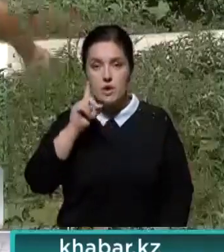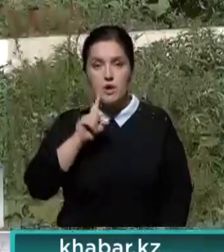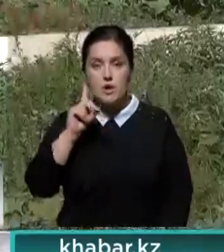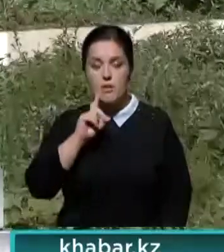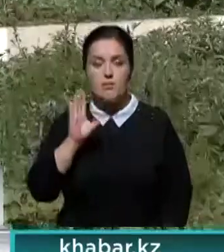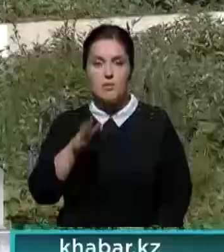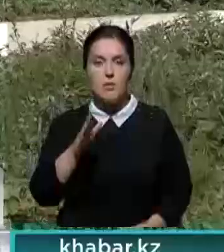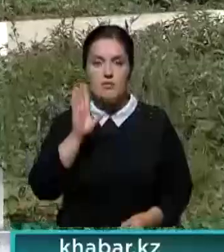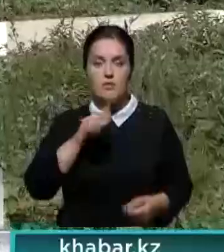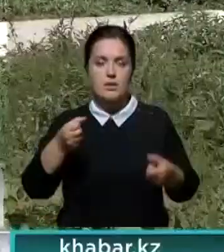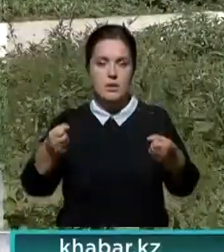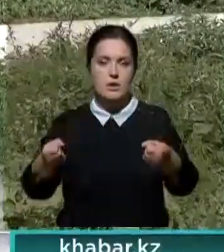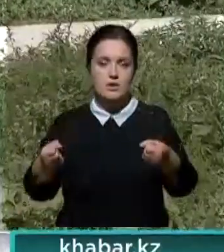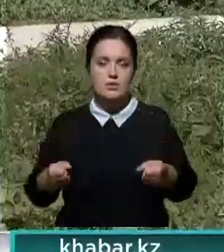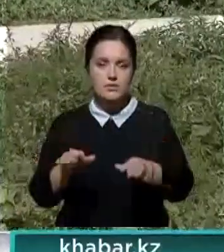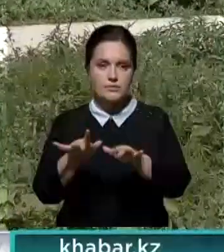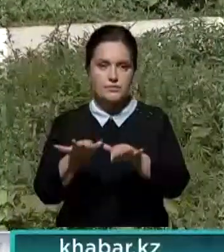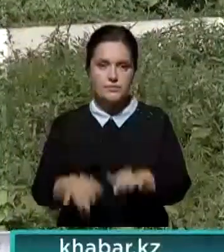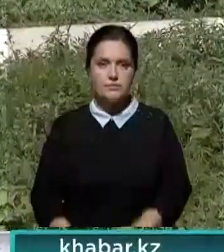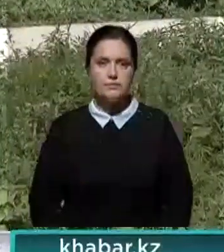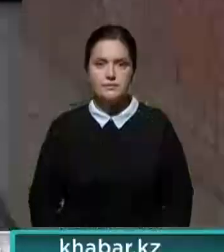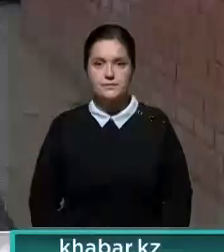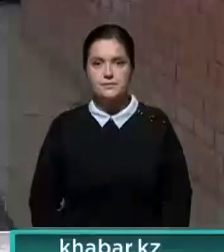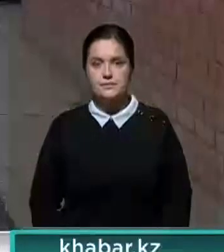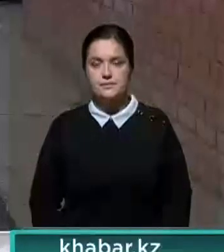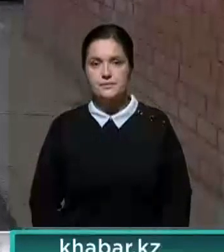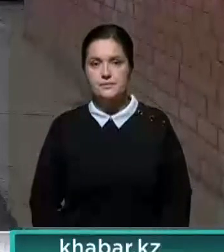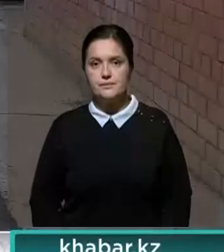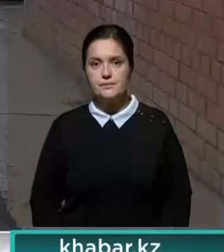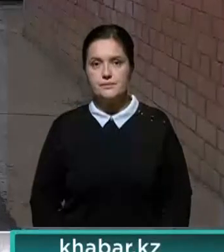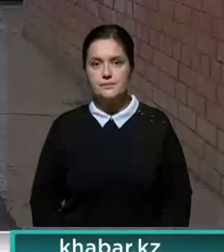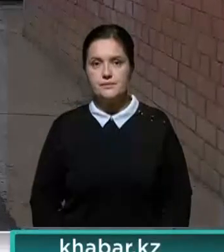придется греть воду в кастрюлях. Альбина Кумаргалиева, Булат Джерлгасов, Хабар, Уральск.